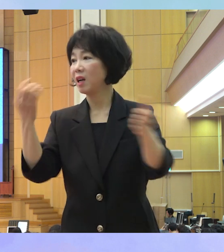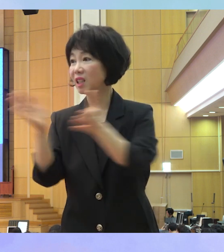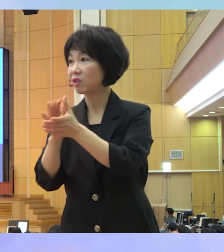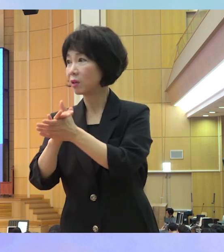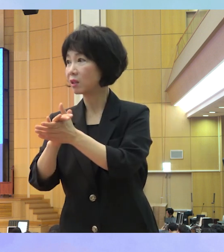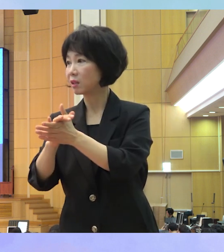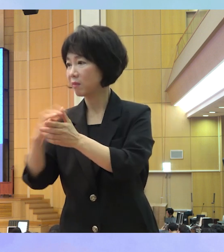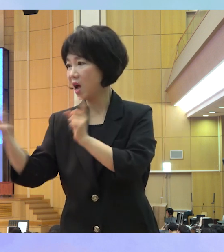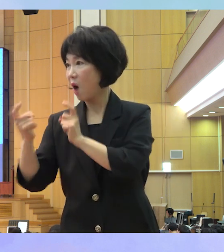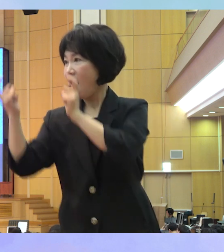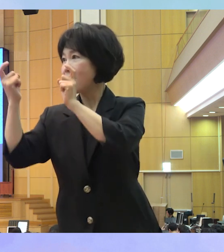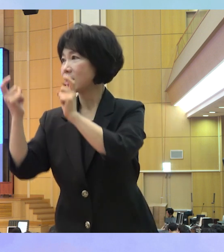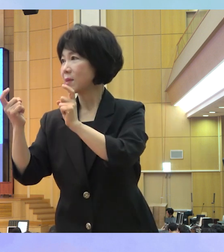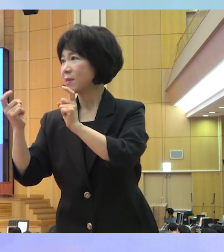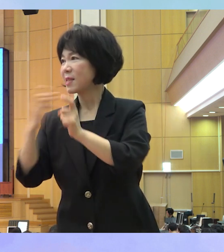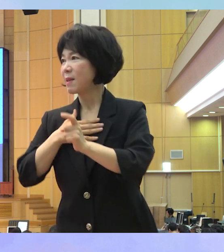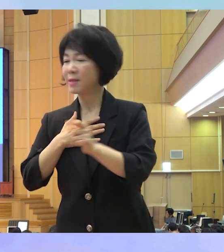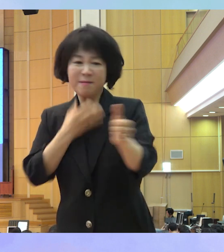이러면요,